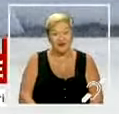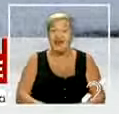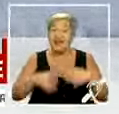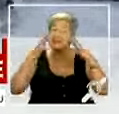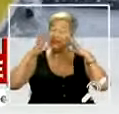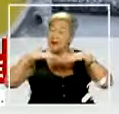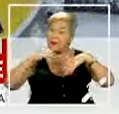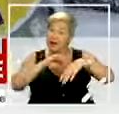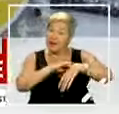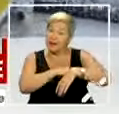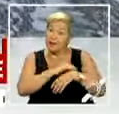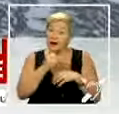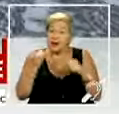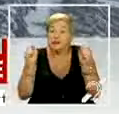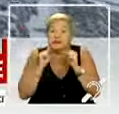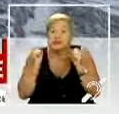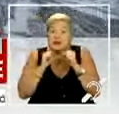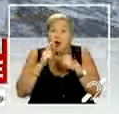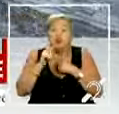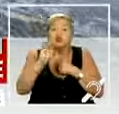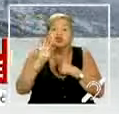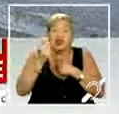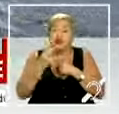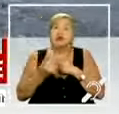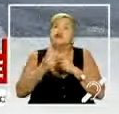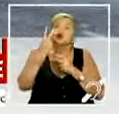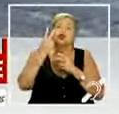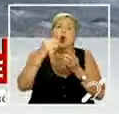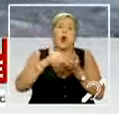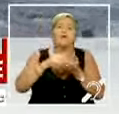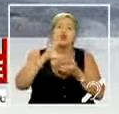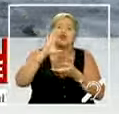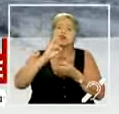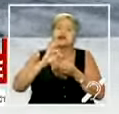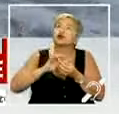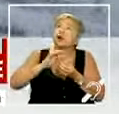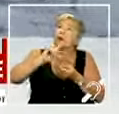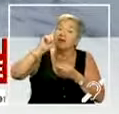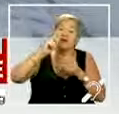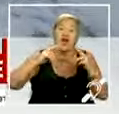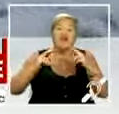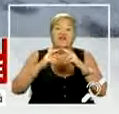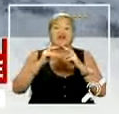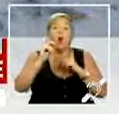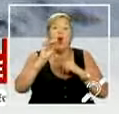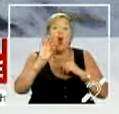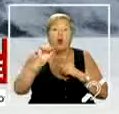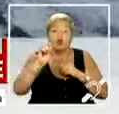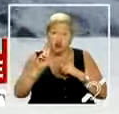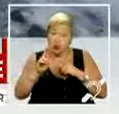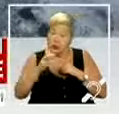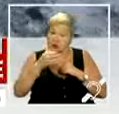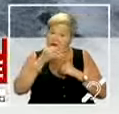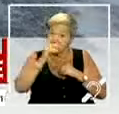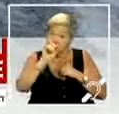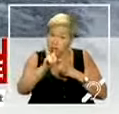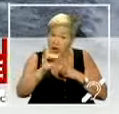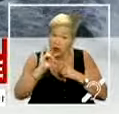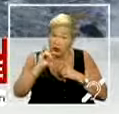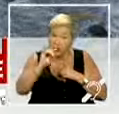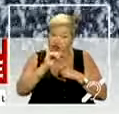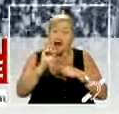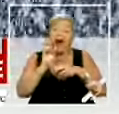Zăpadă și temperaturi de îngheț și în Buceci, la 2500 de metri altitudine pe vârful Omu. Salvamontiștii le atrag atenția turiștilor că este o